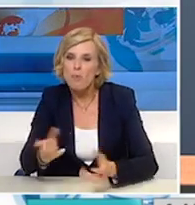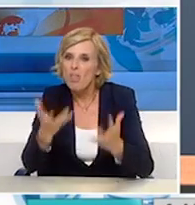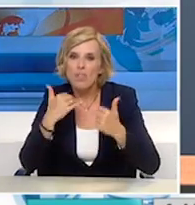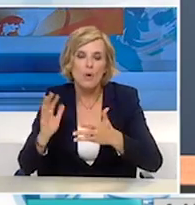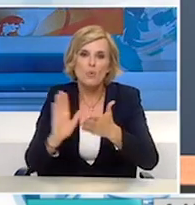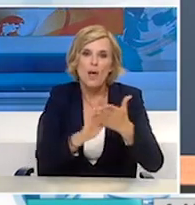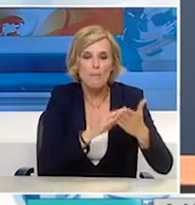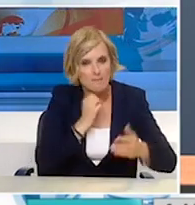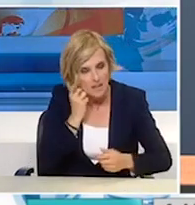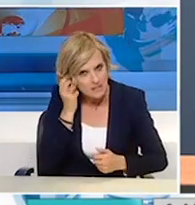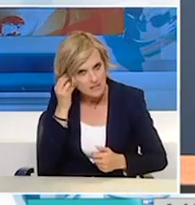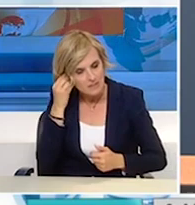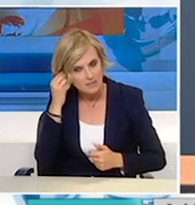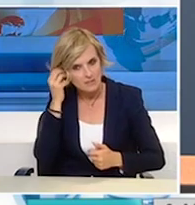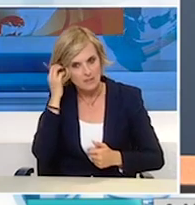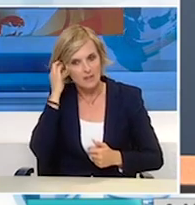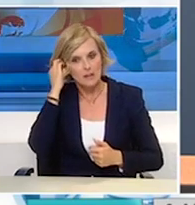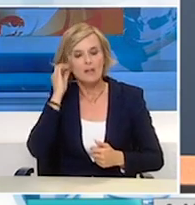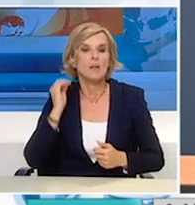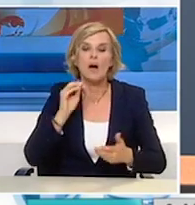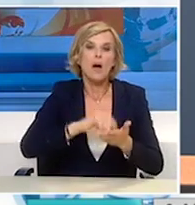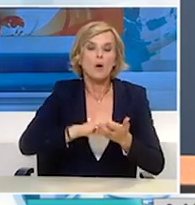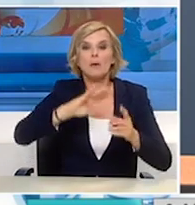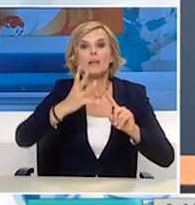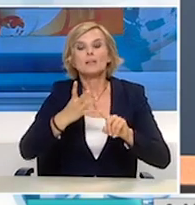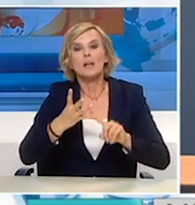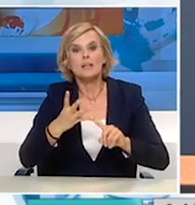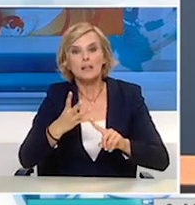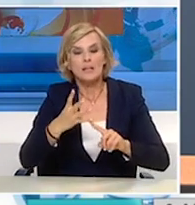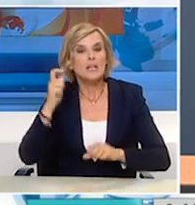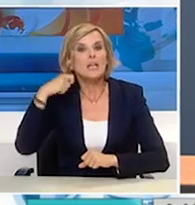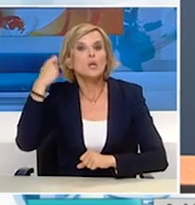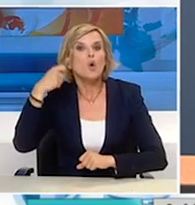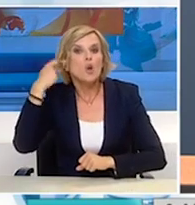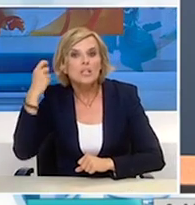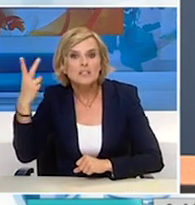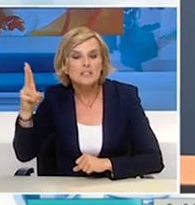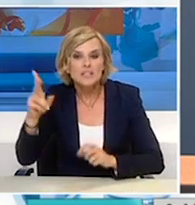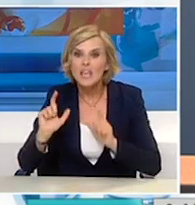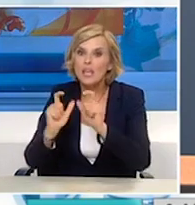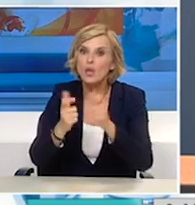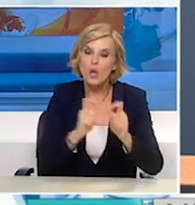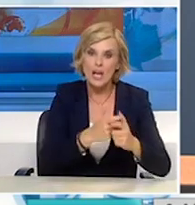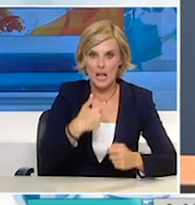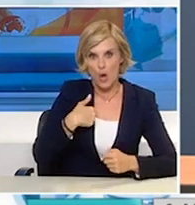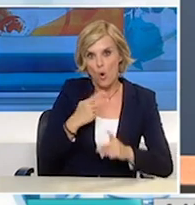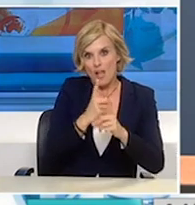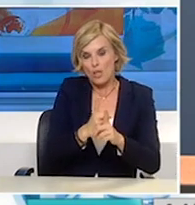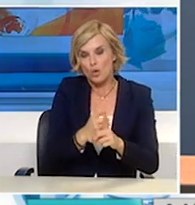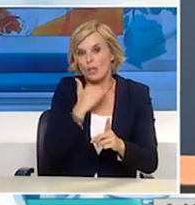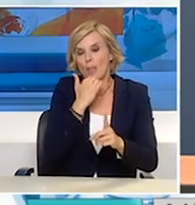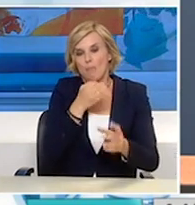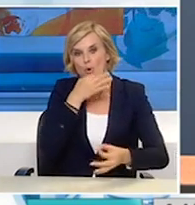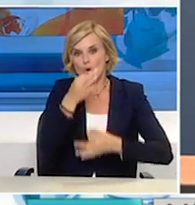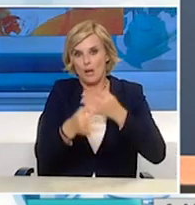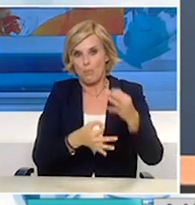τους. Τέταρτον, υπάρχουν οικονομικοί λόγοι που αφορούν τους γονείς και την κοινωνία. Εγώ δεν είμαι ειδικός να τους αναλύσω.